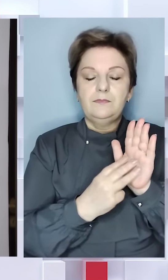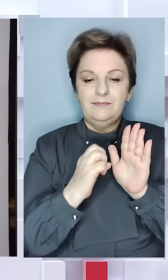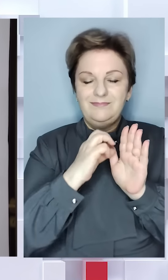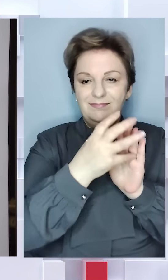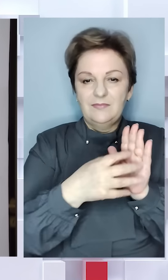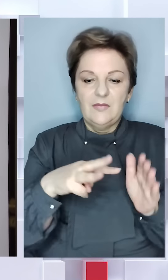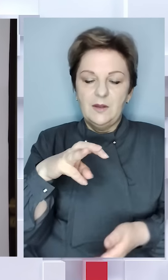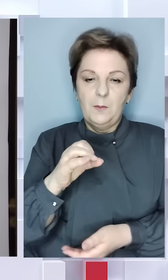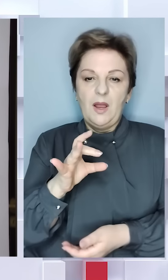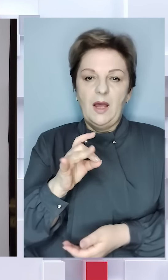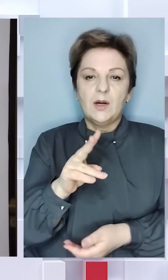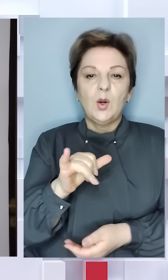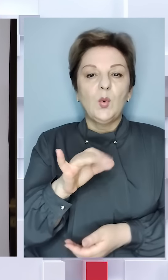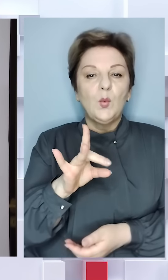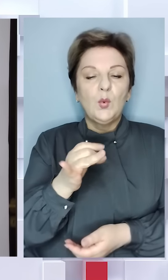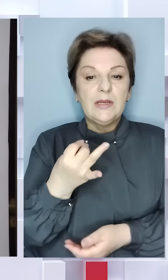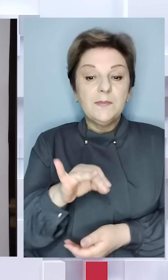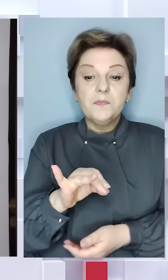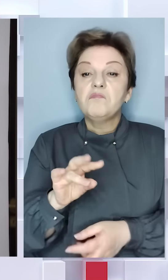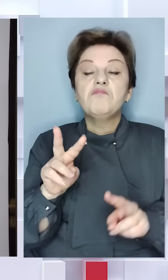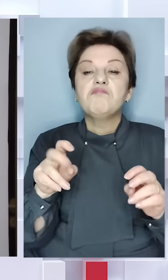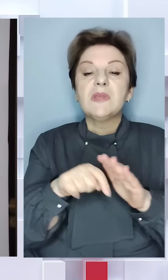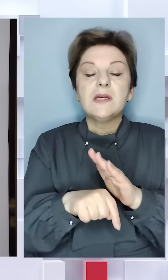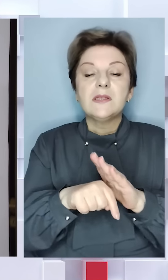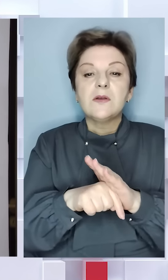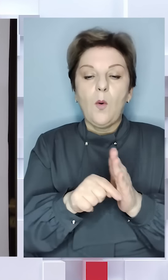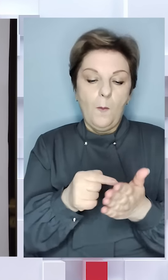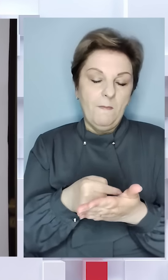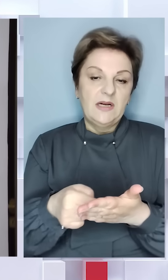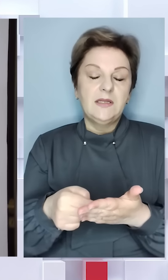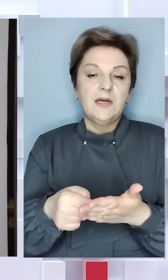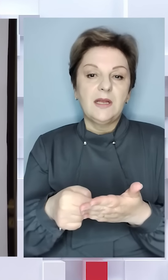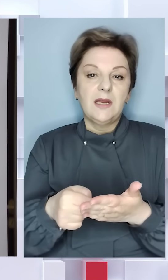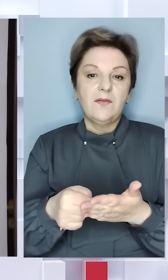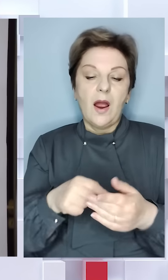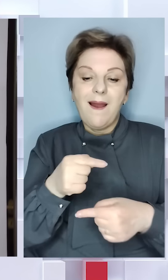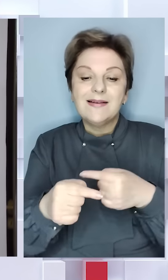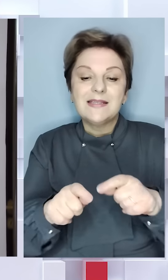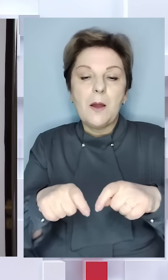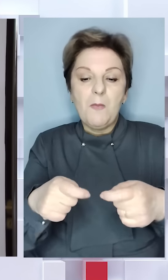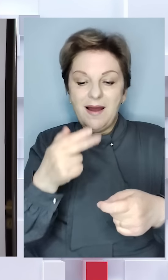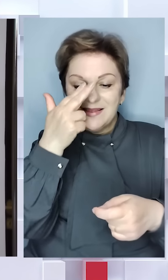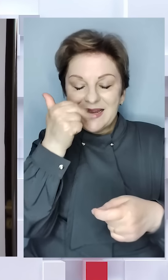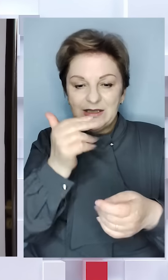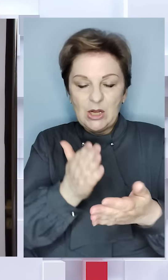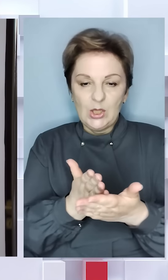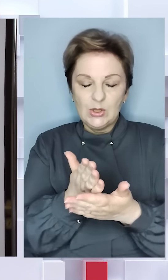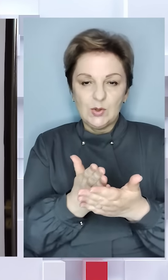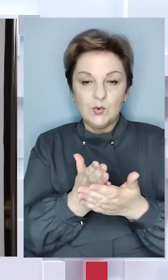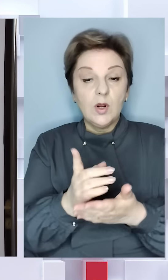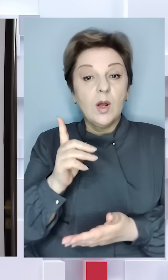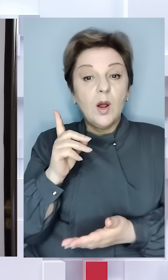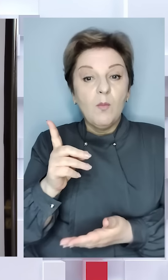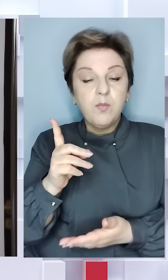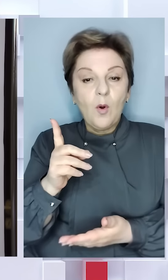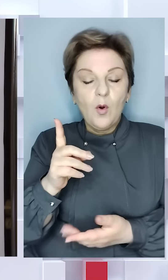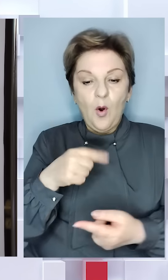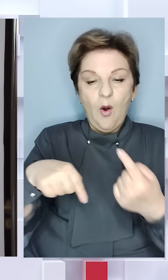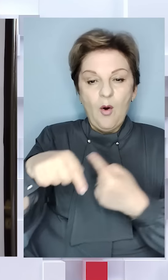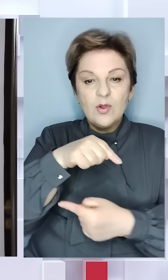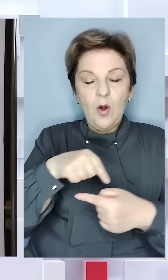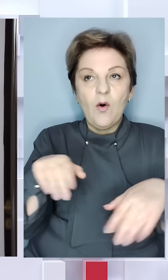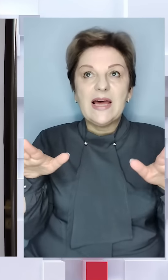Меркурія. Цей символ підкреслює спадковість традицій служби, бо колесо